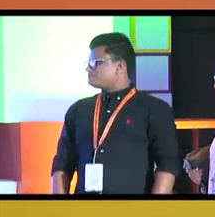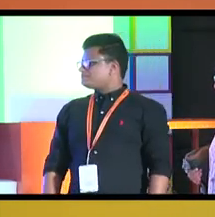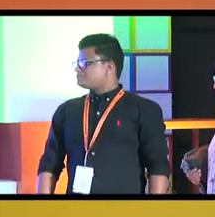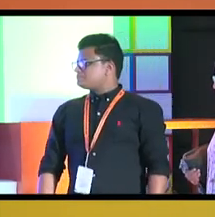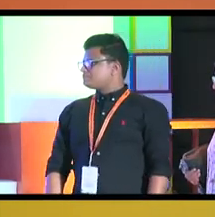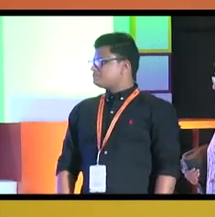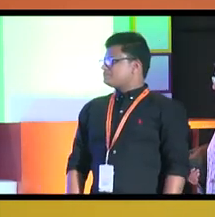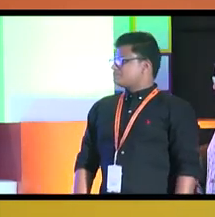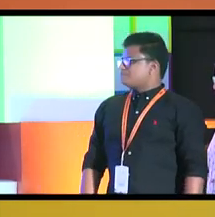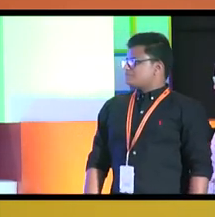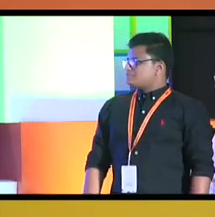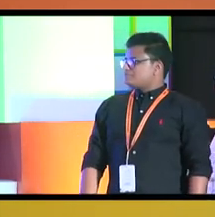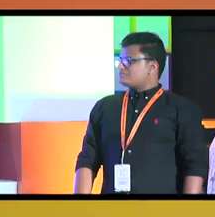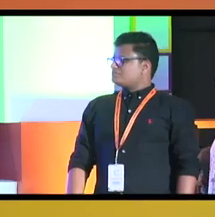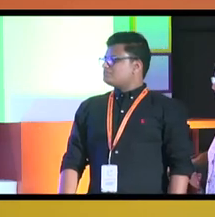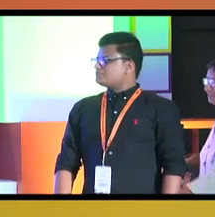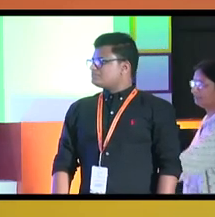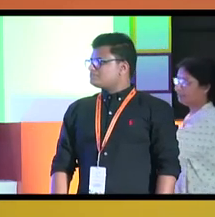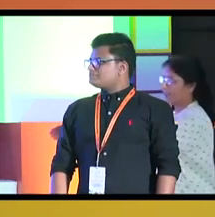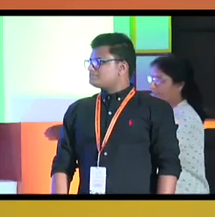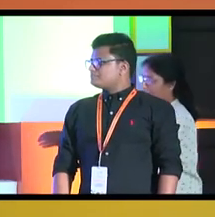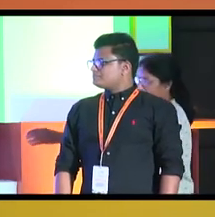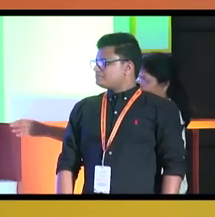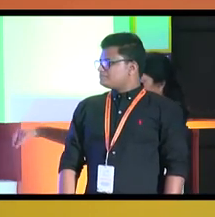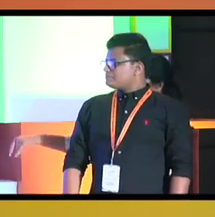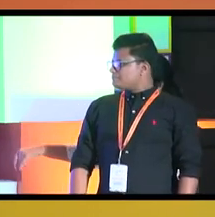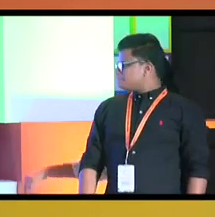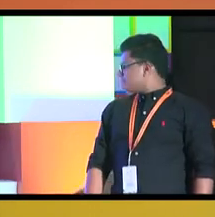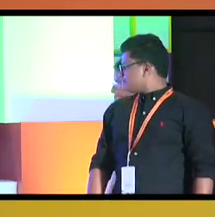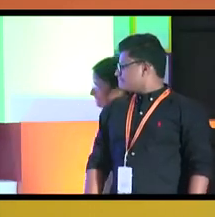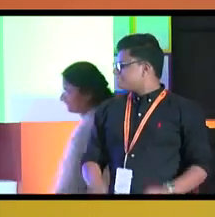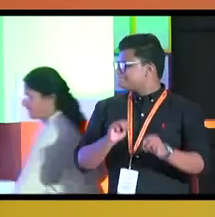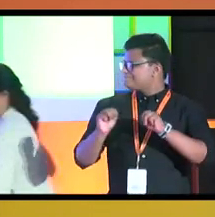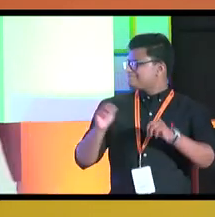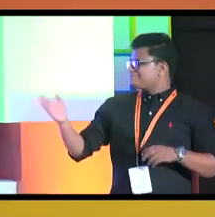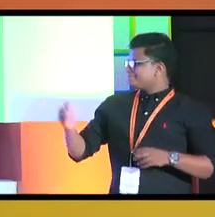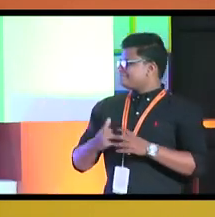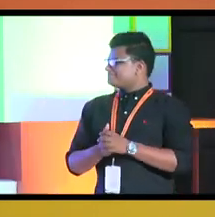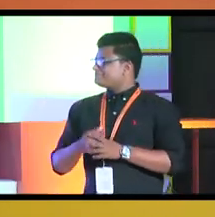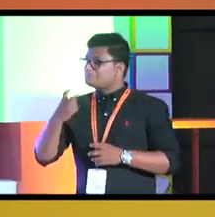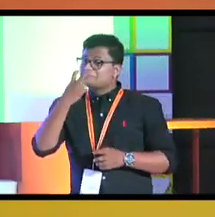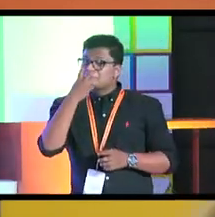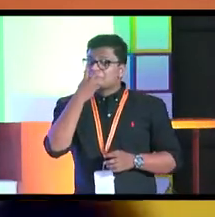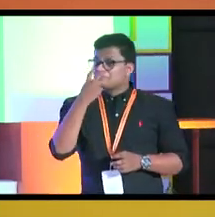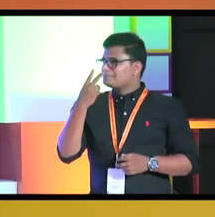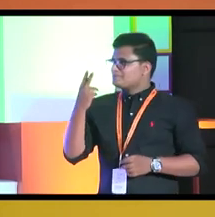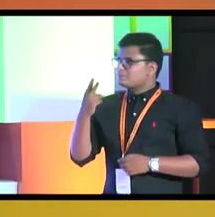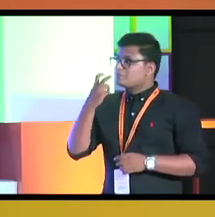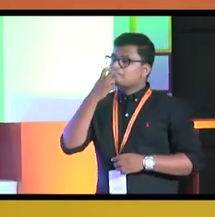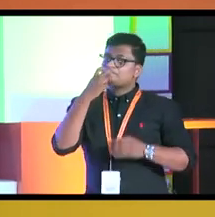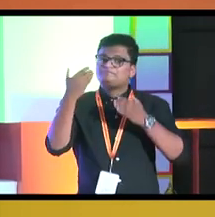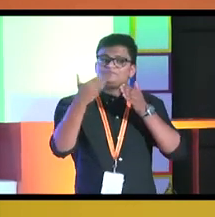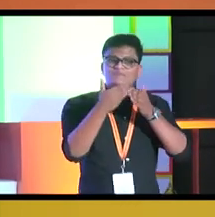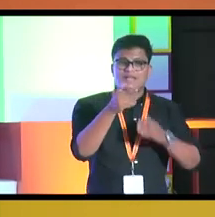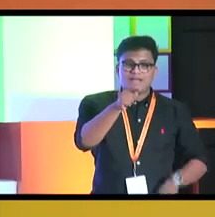काफ़ी इफ़ेक्टिव होता है, दे आर एबल टू मैनेज इट. तो ये भोभो ग्रुप का बच्चा, दैट इज़ द ब्लाइंड बच्चा, मेरे पास आके कहता है